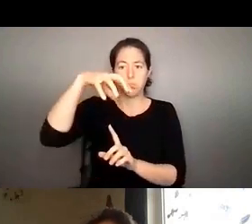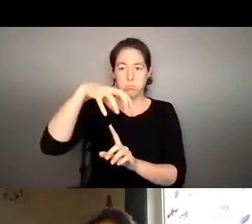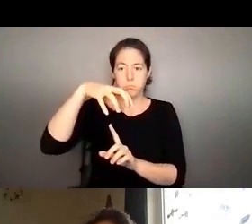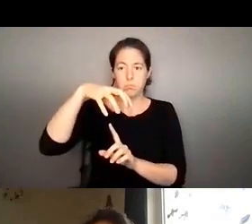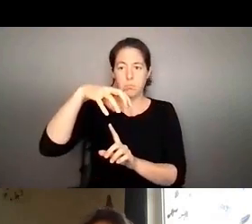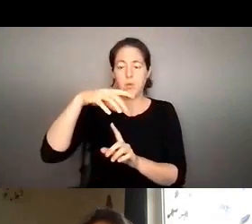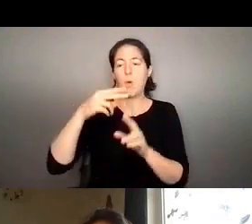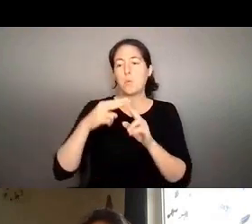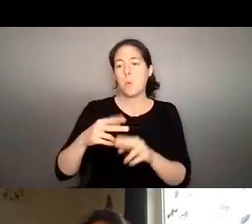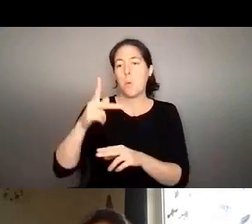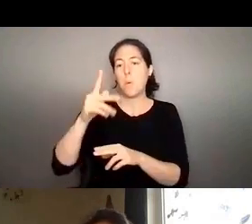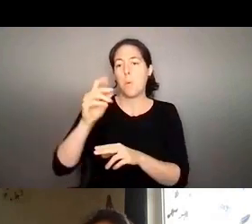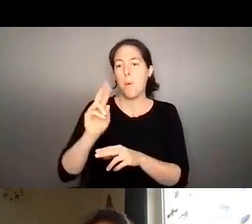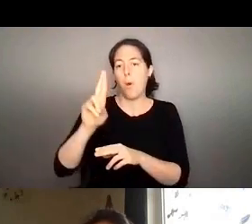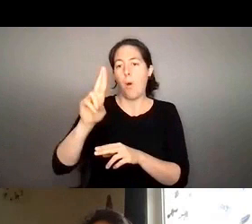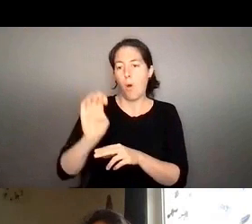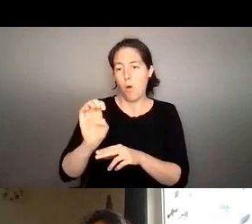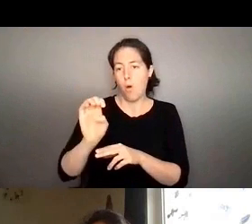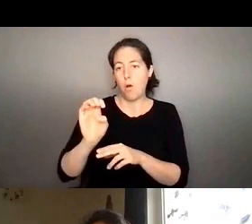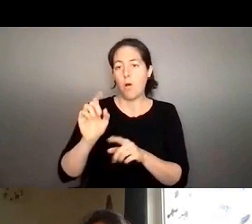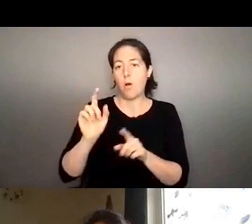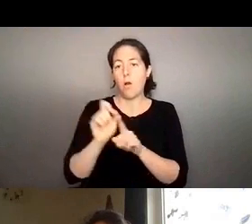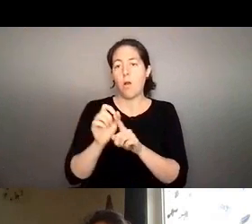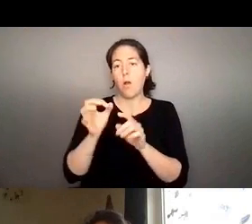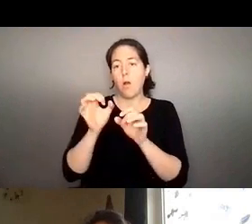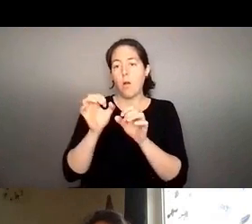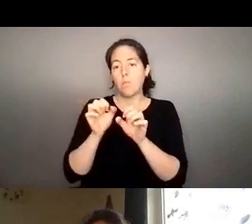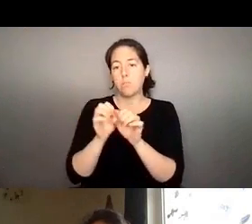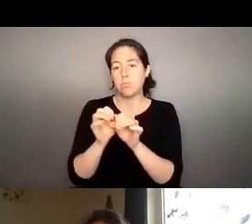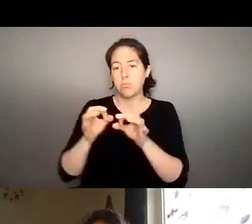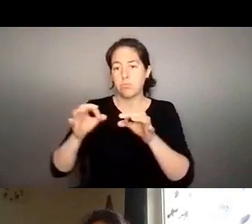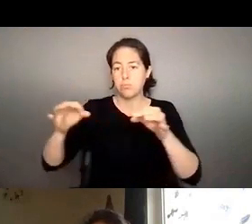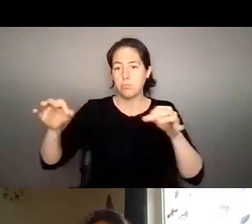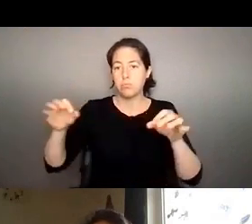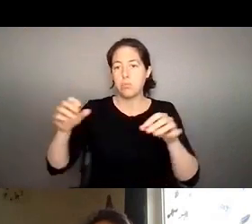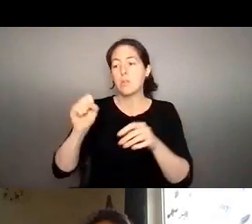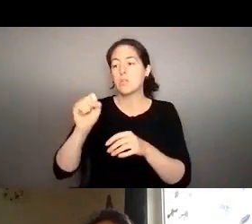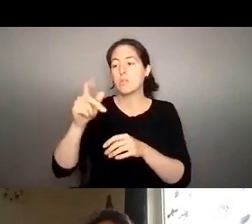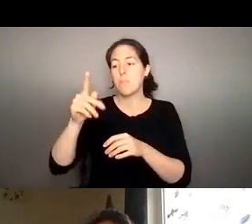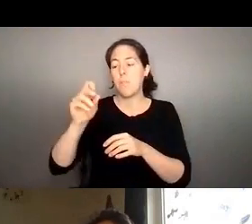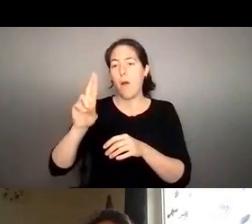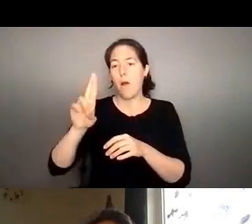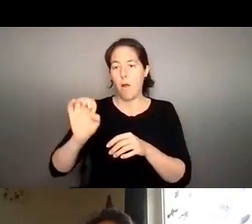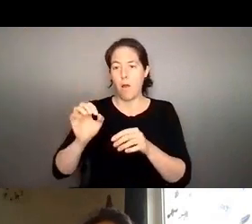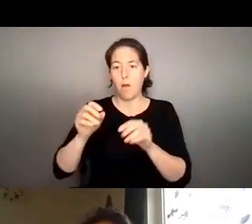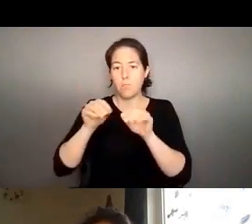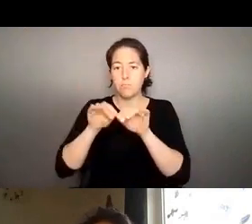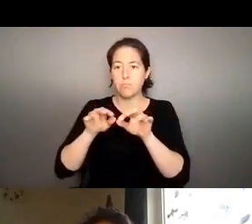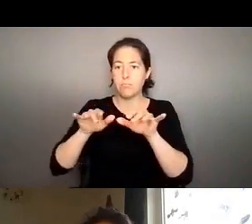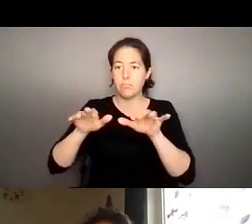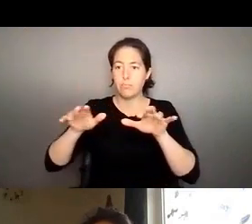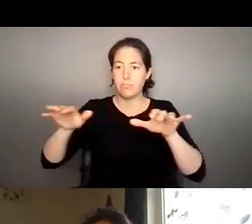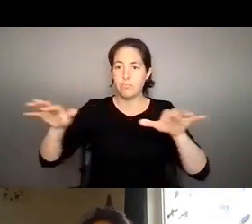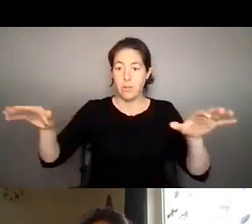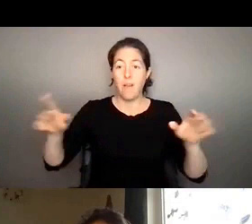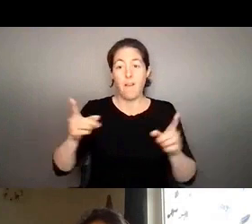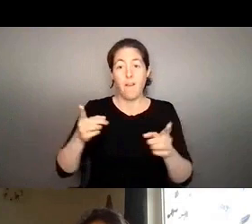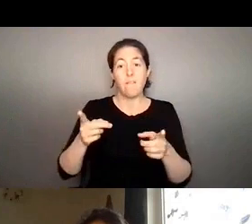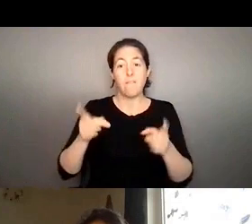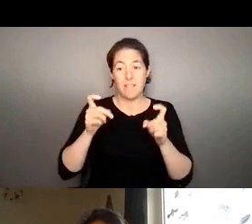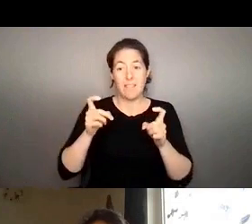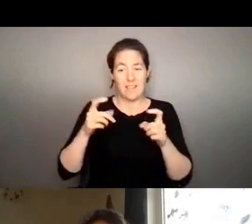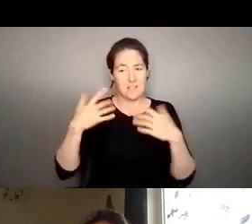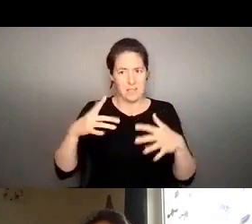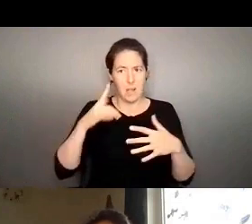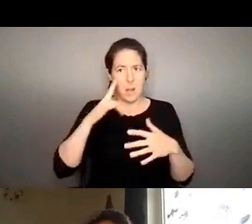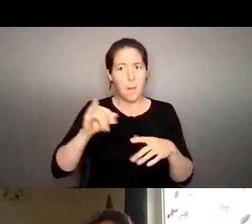corps sporifère, puis qui va déployer des spores. Il va les propulser à des vitesses assez